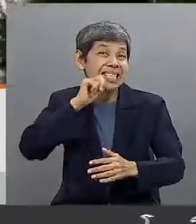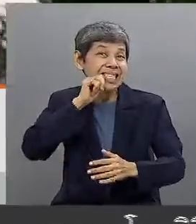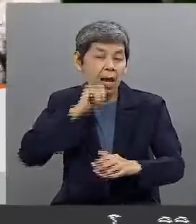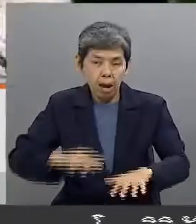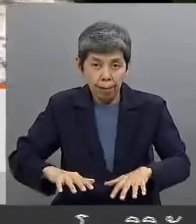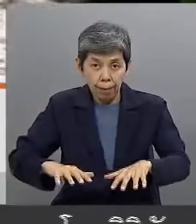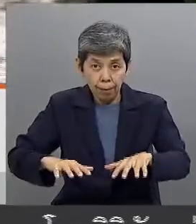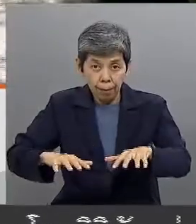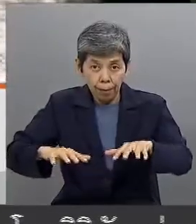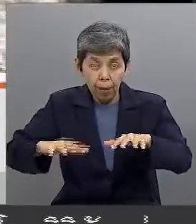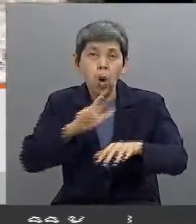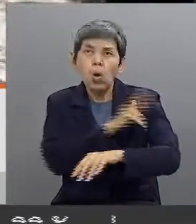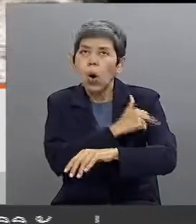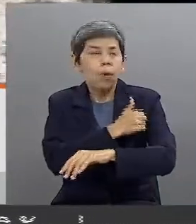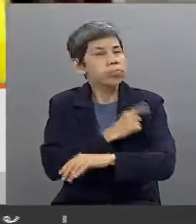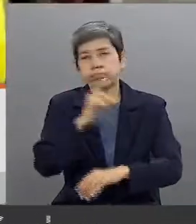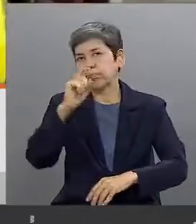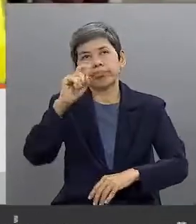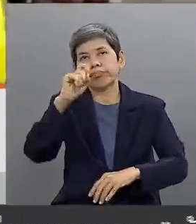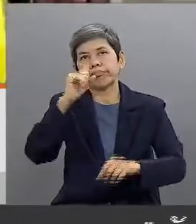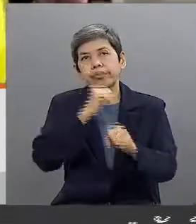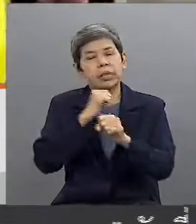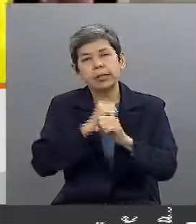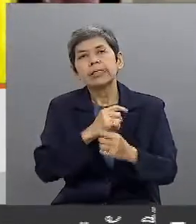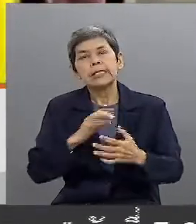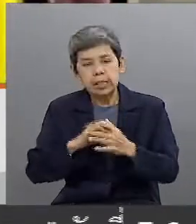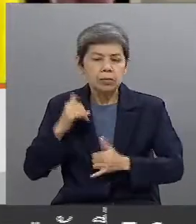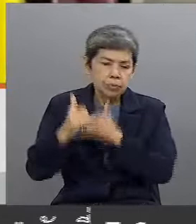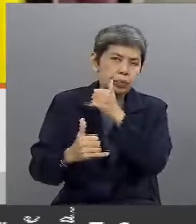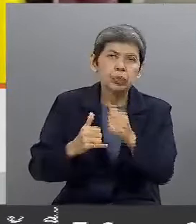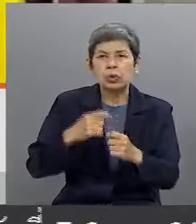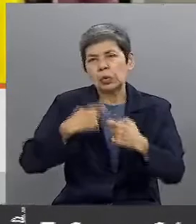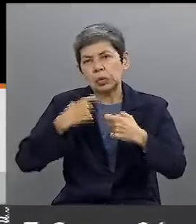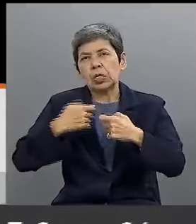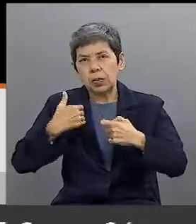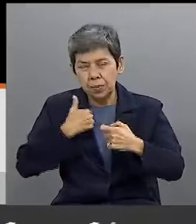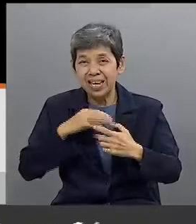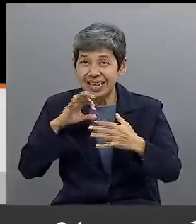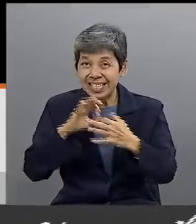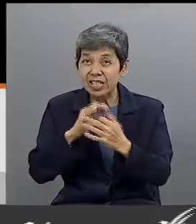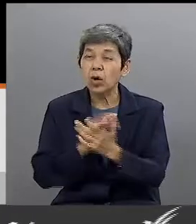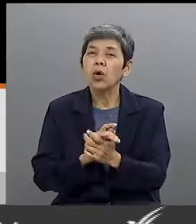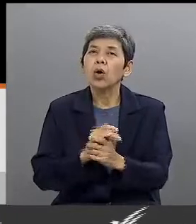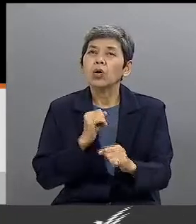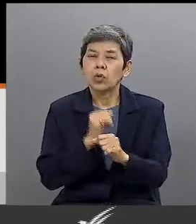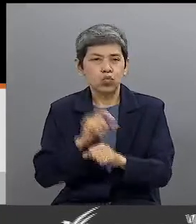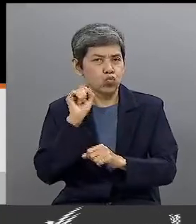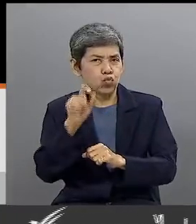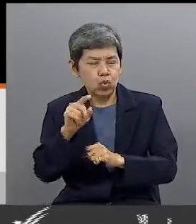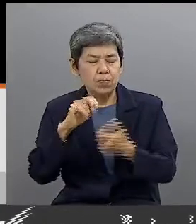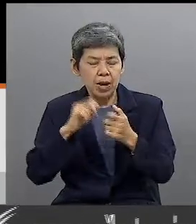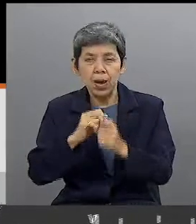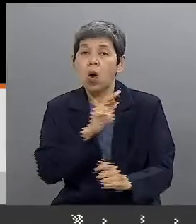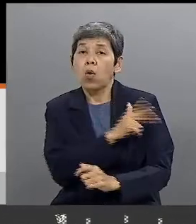พยาบาลไม่อาจจะไม่สะดวกในการบริการผู้ป่วยโดยเฉพาะในส่วนเวชศาสตร์ฉุกเฉินโรงพยาบาลต้องป้